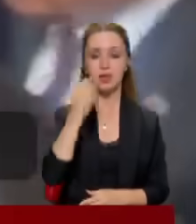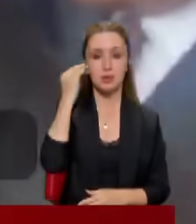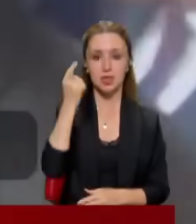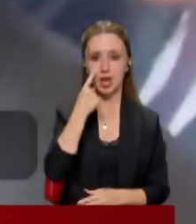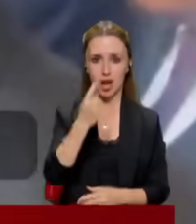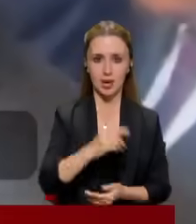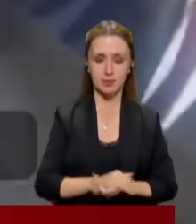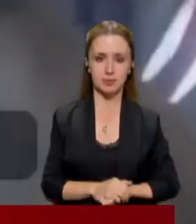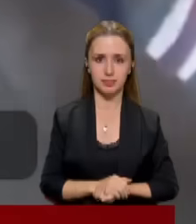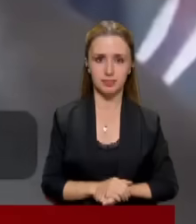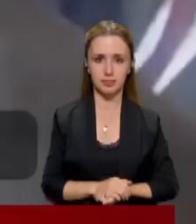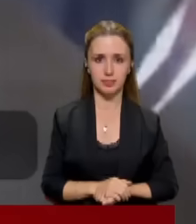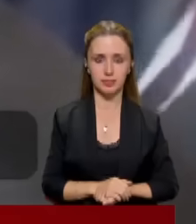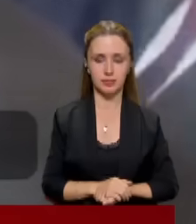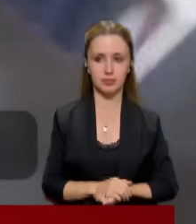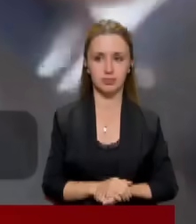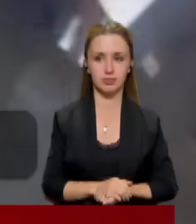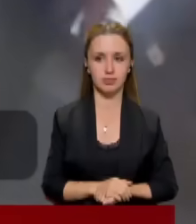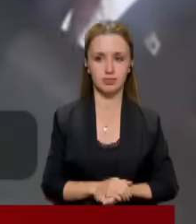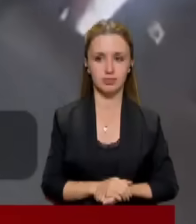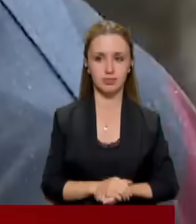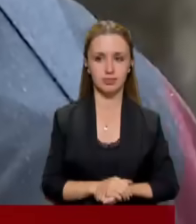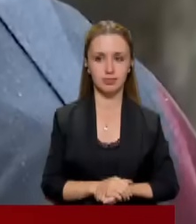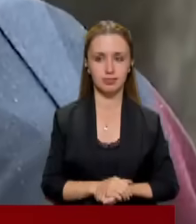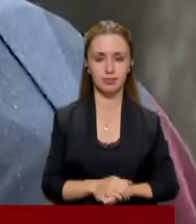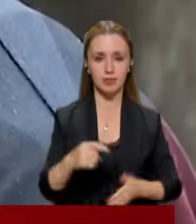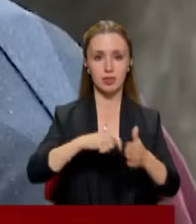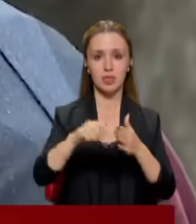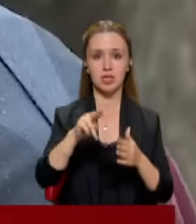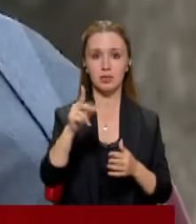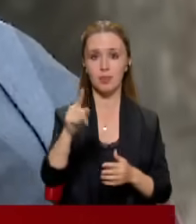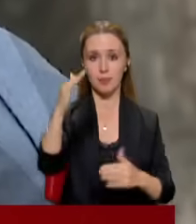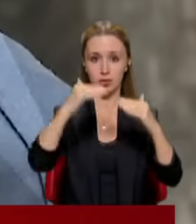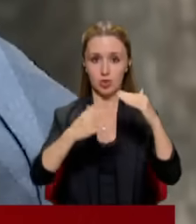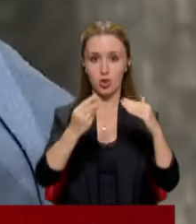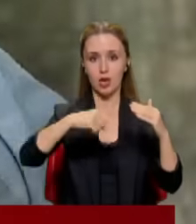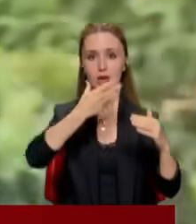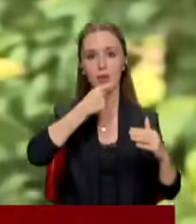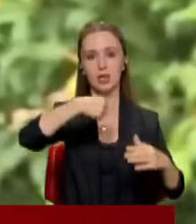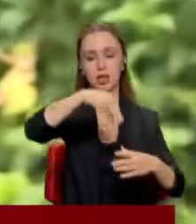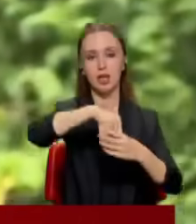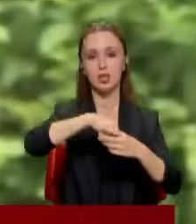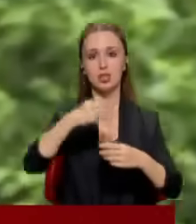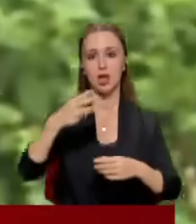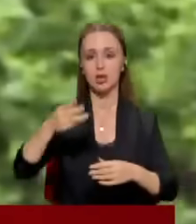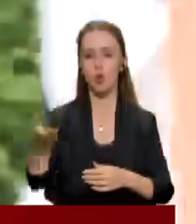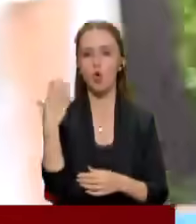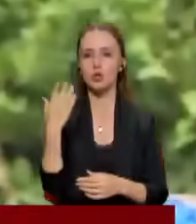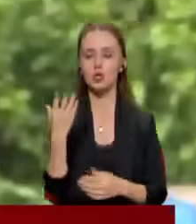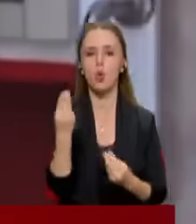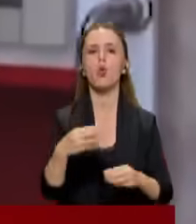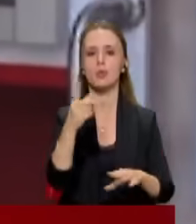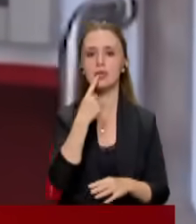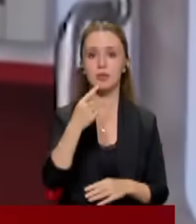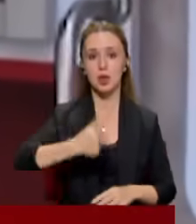Yılbaşına gelmeden bir zam müjdesi duyulur mu? İnşallah. Maaşı 7500 lira altında kalan emekliler için Erdoğan daha önce olacak iş değil